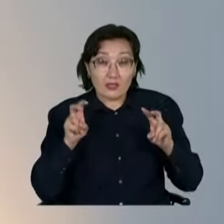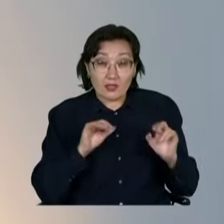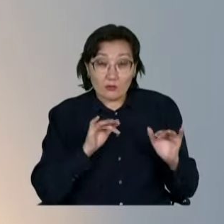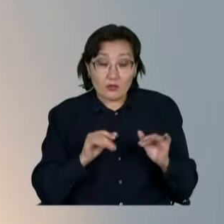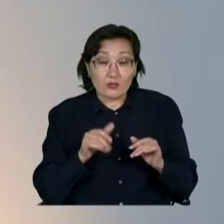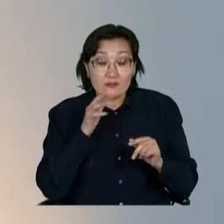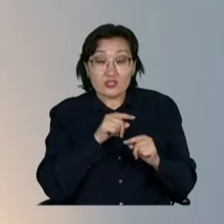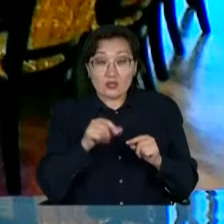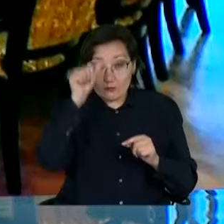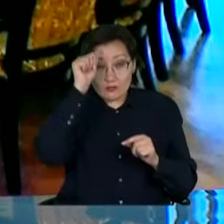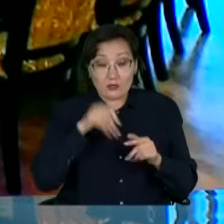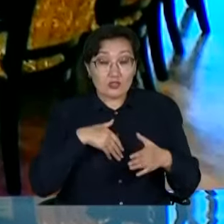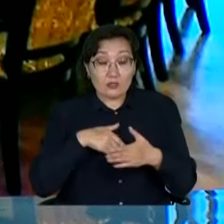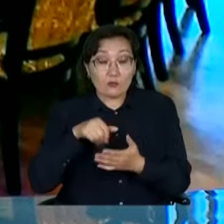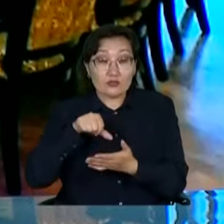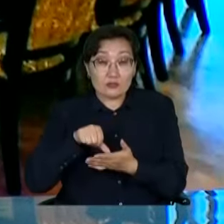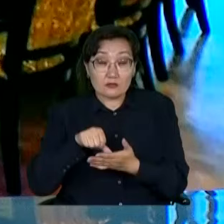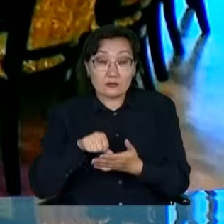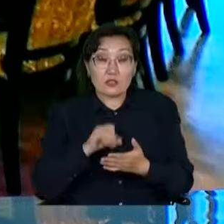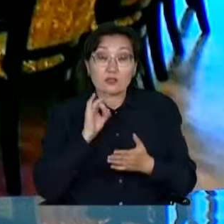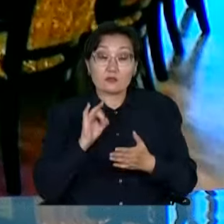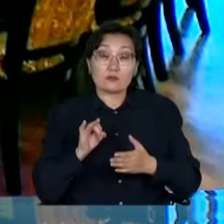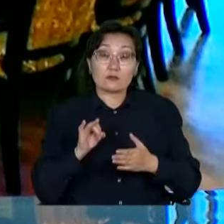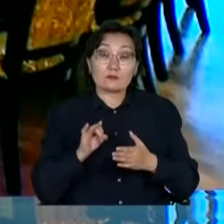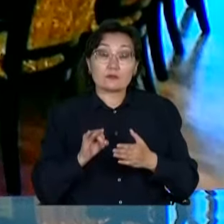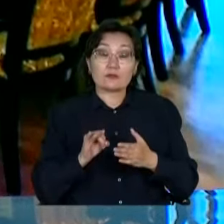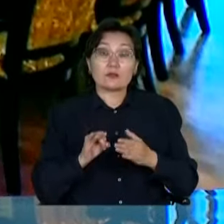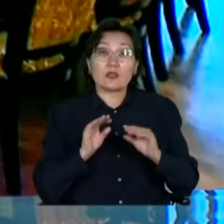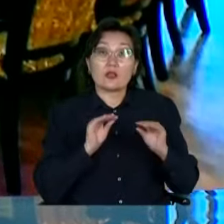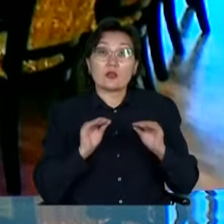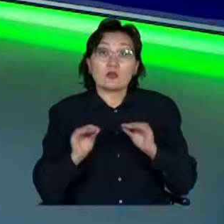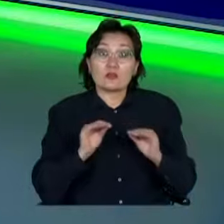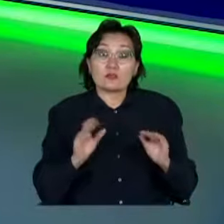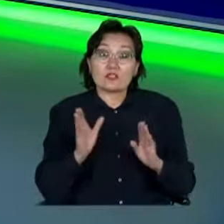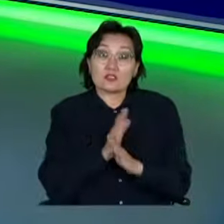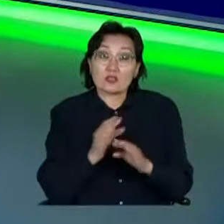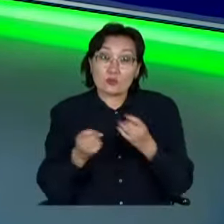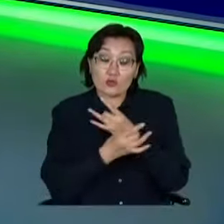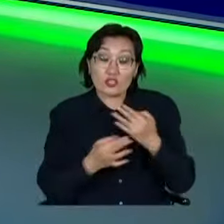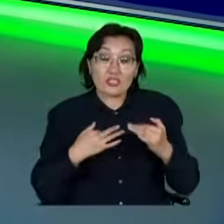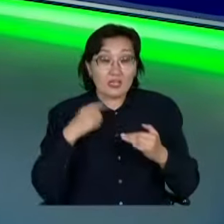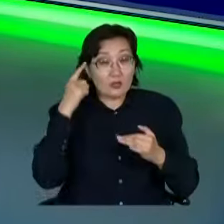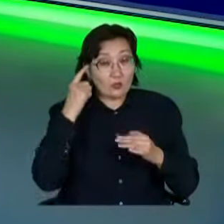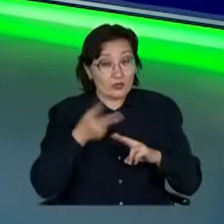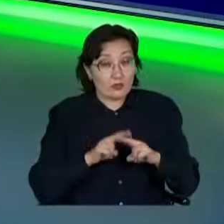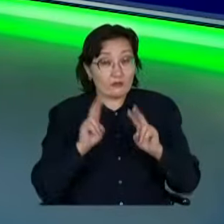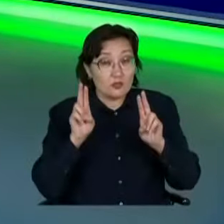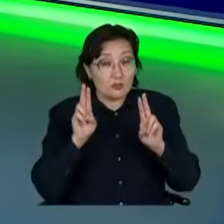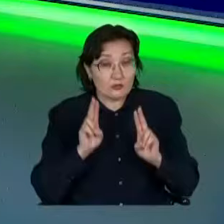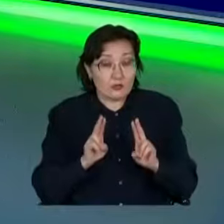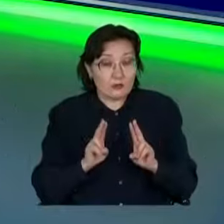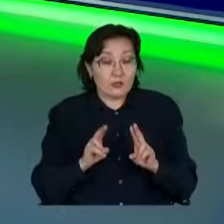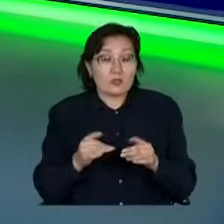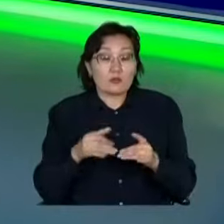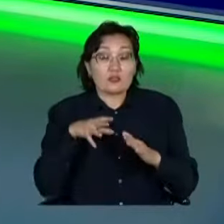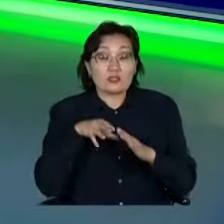активно принимали участие, да, формирование экологической культуры. И я думаю, что вот эти правила, да, безусловно,